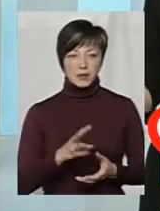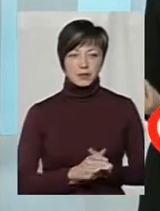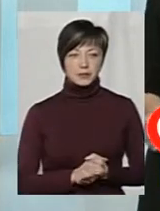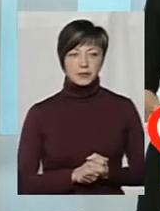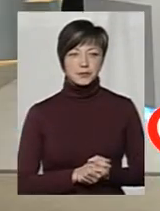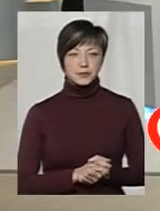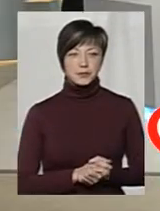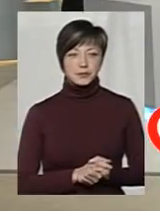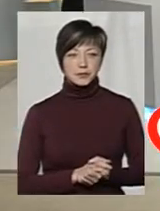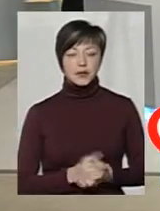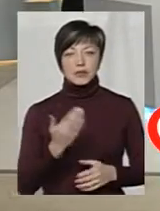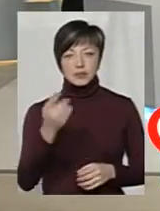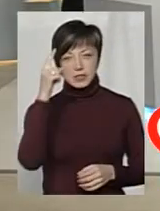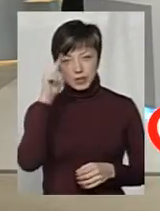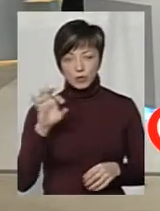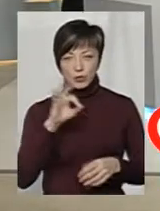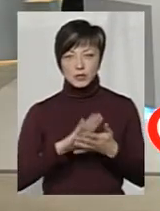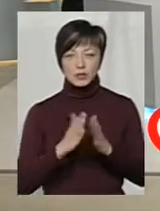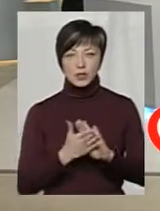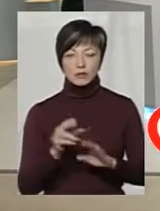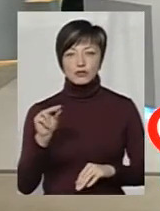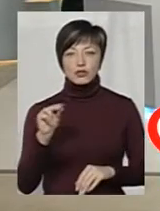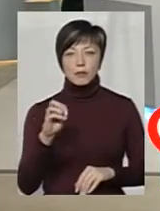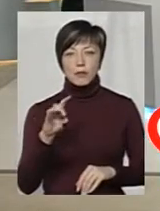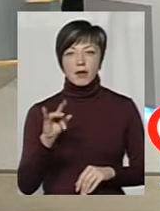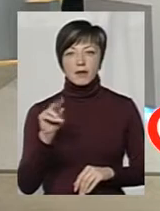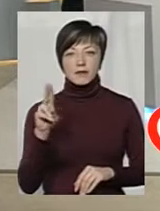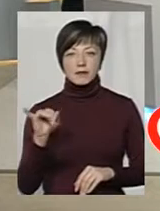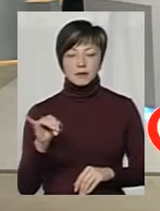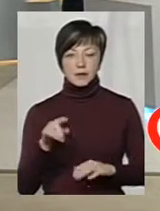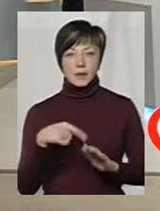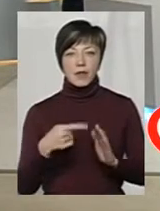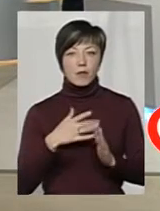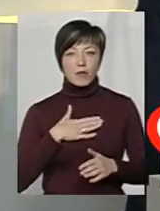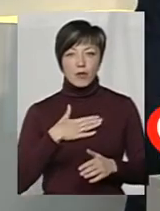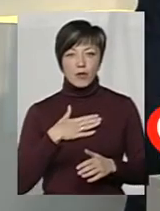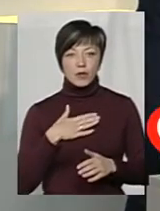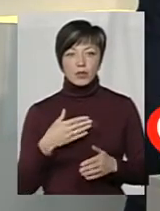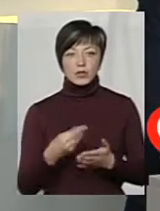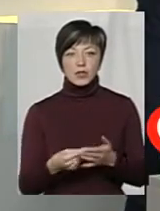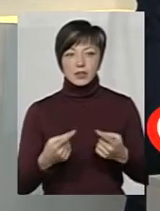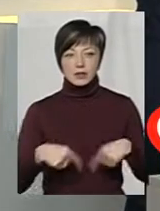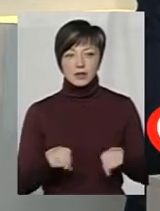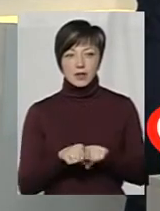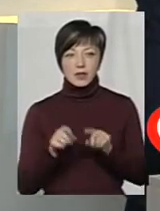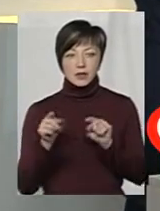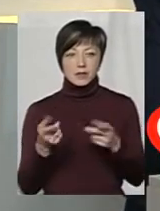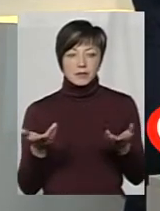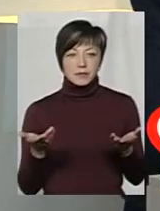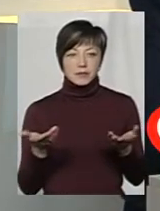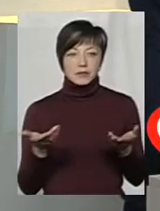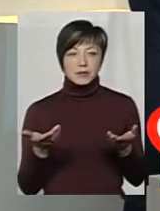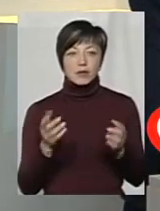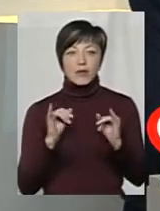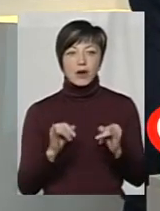вам. Чи знаєте ви про таку ситуацію? Ну, ви розумієте, під моєю опікою бюджетна сфера, то я там якби знаю, але це